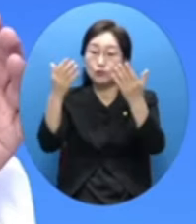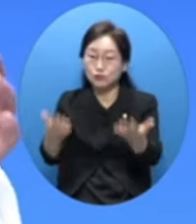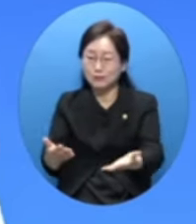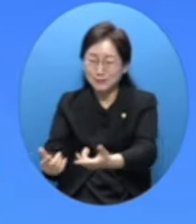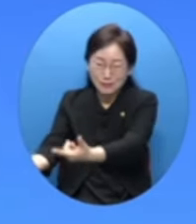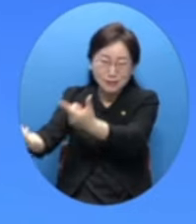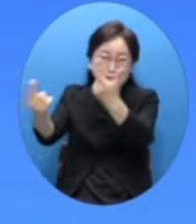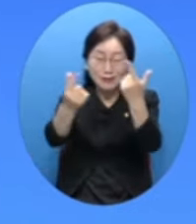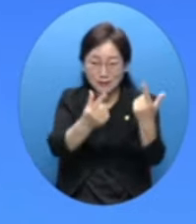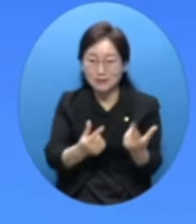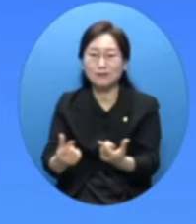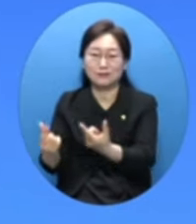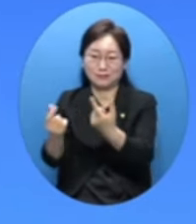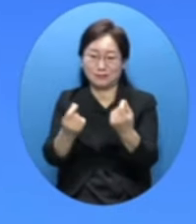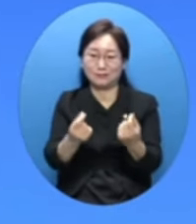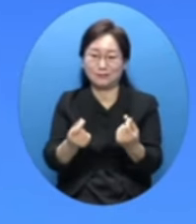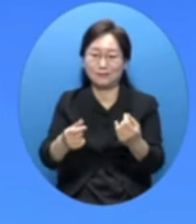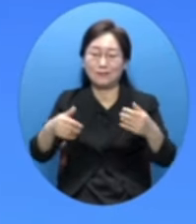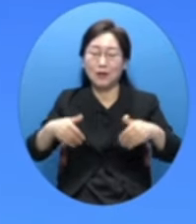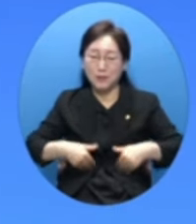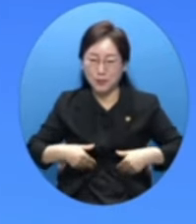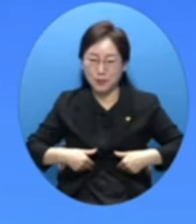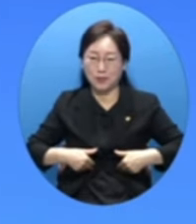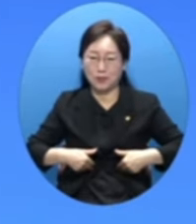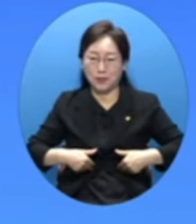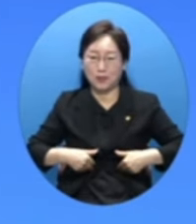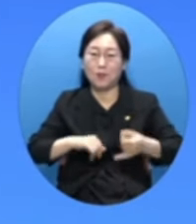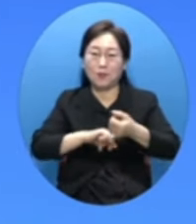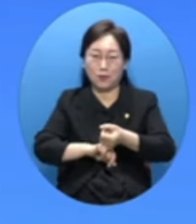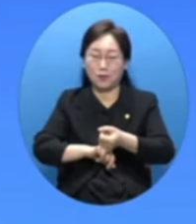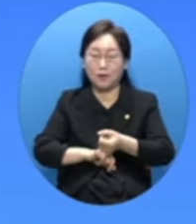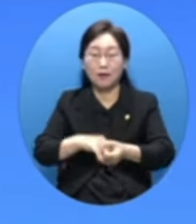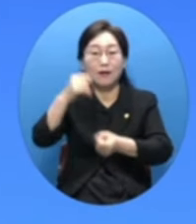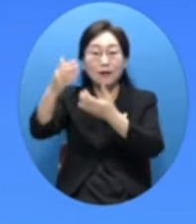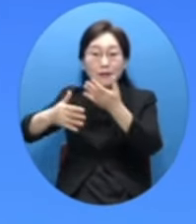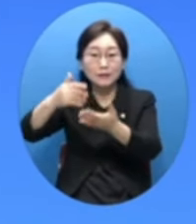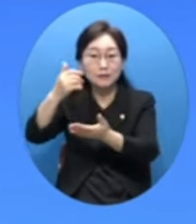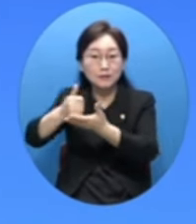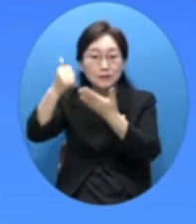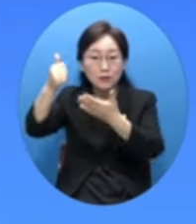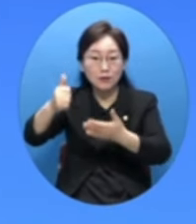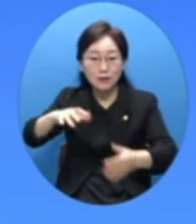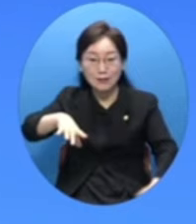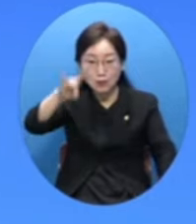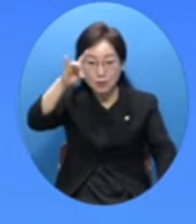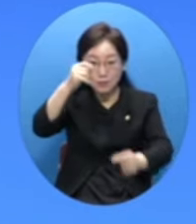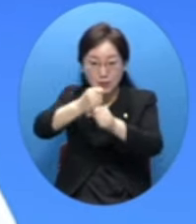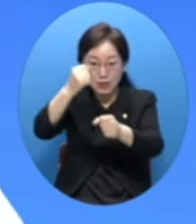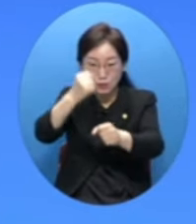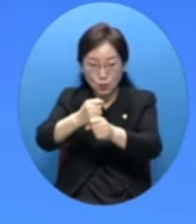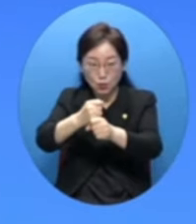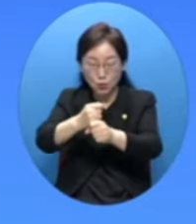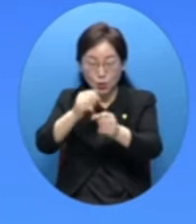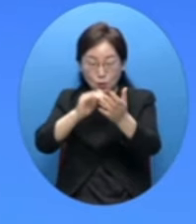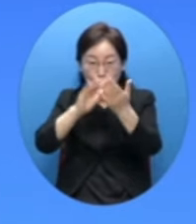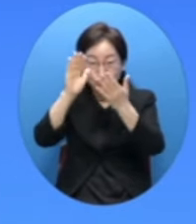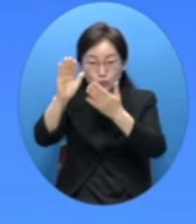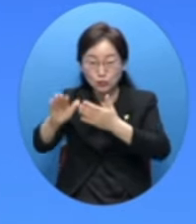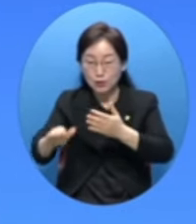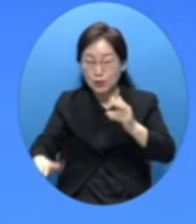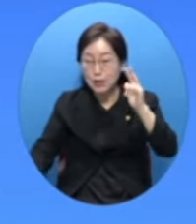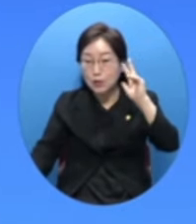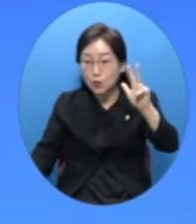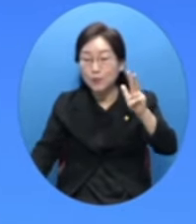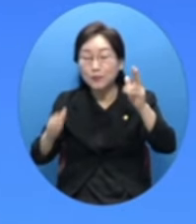사람에게 필요한 것입니다. 그렇기 때문에 하나님께서 창조 역사를 마치시고 일곱째 날